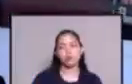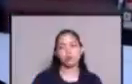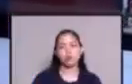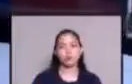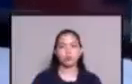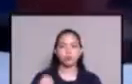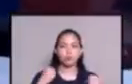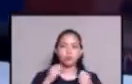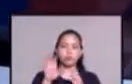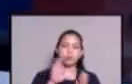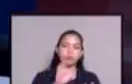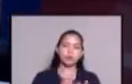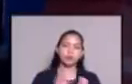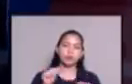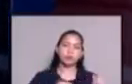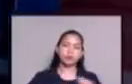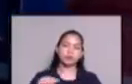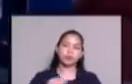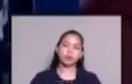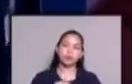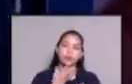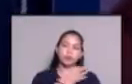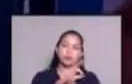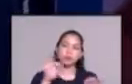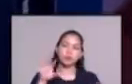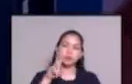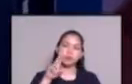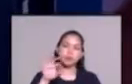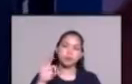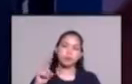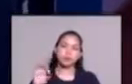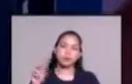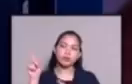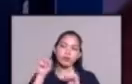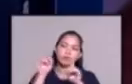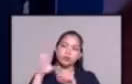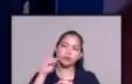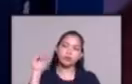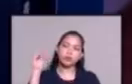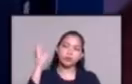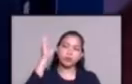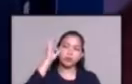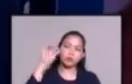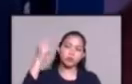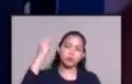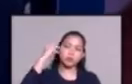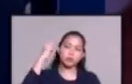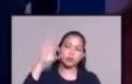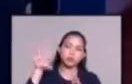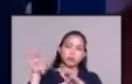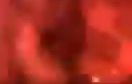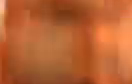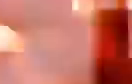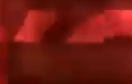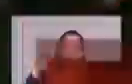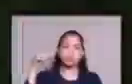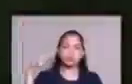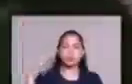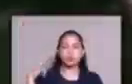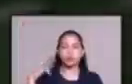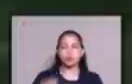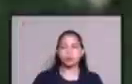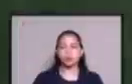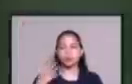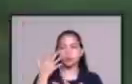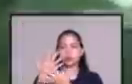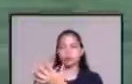Sa Sports Center sa Aksyon, nakalaya na si UFC star Conor McGregor matapos maaresto kahapon. Nakulong